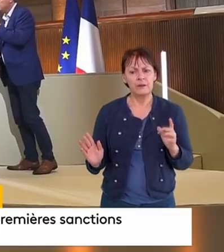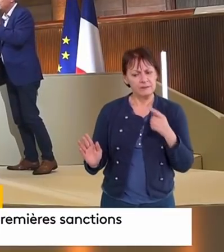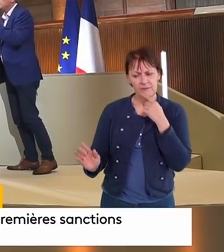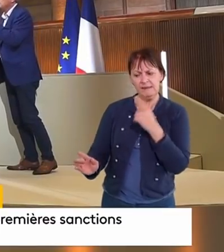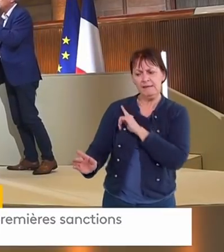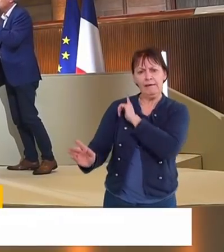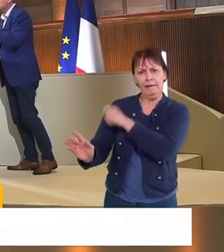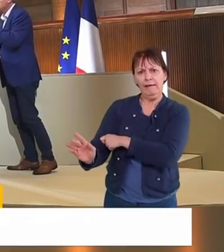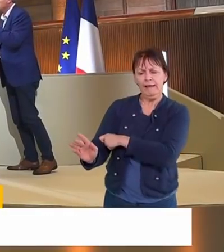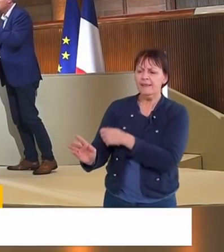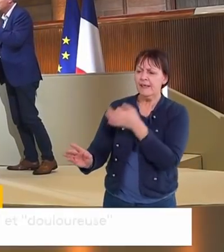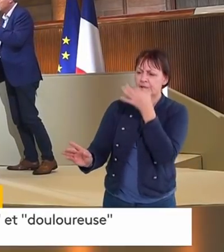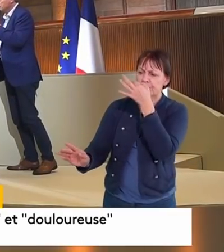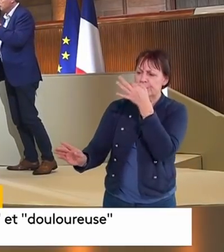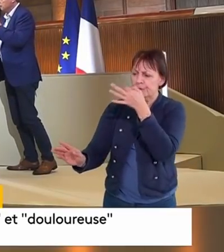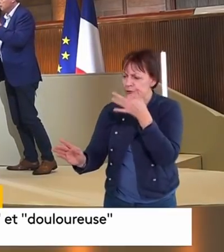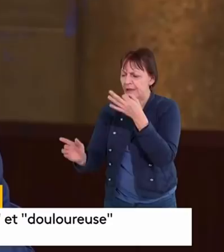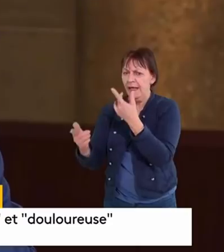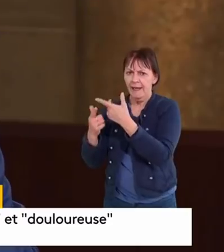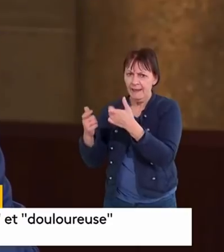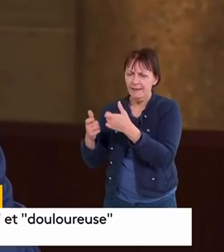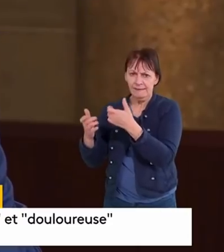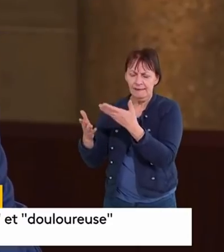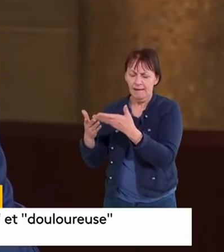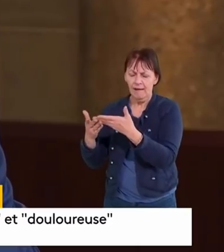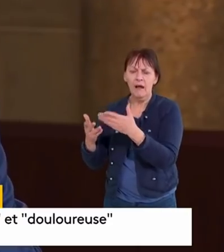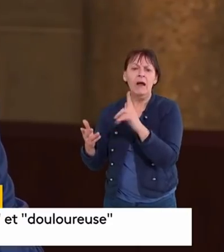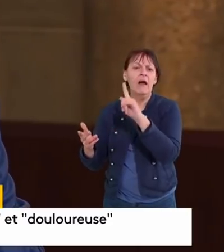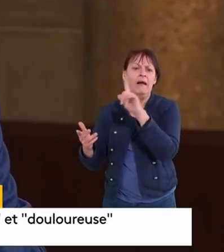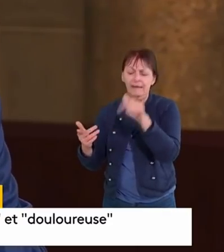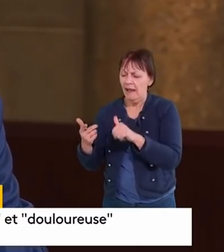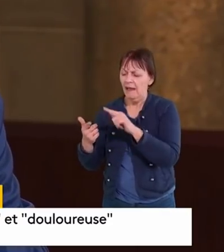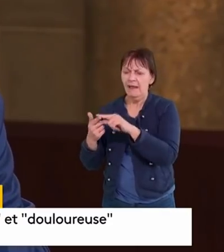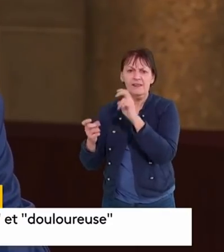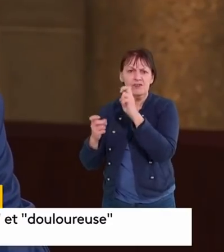fossiles et réussir à nous en passer. Gaz, charbon,